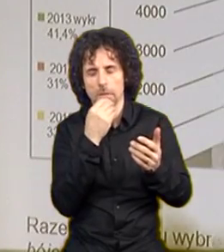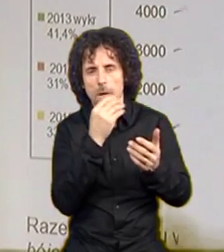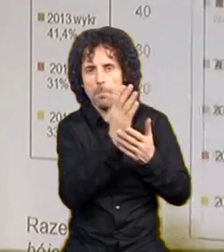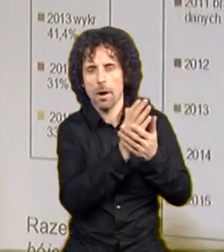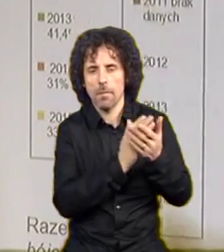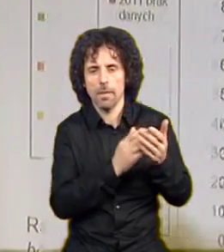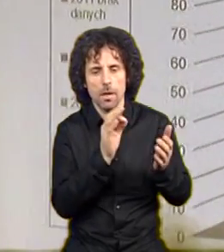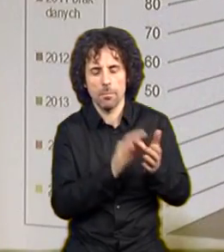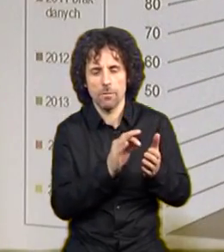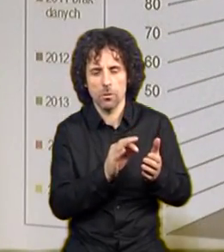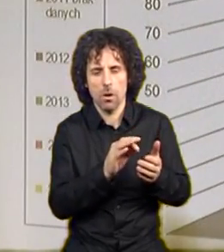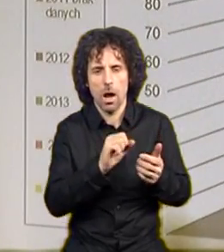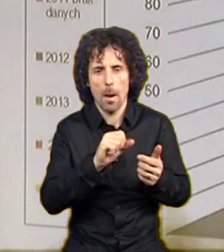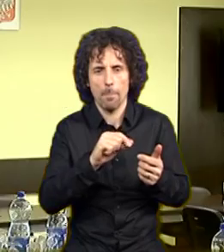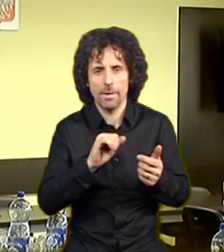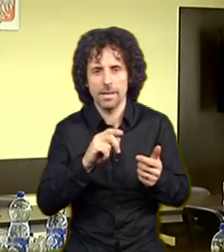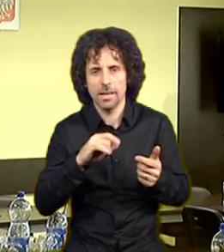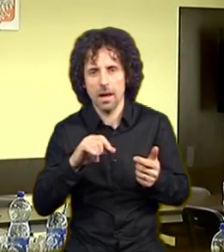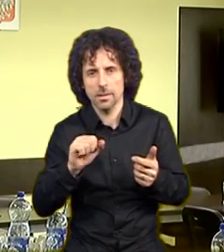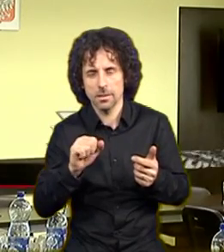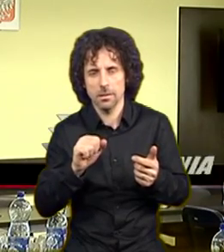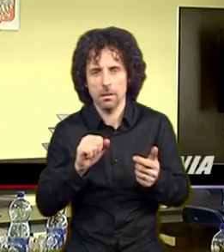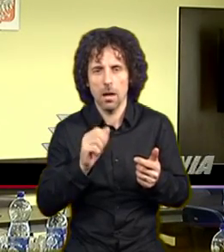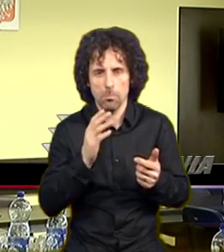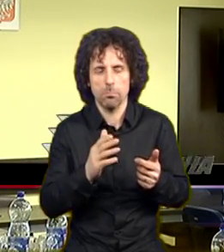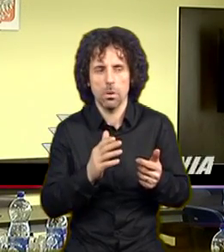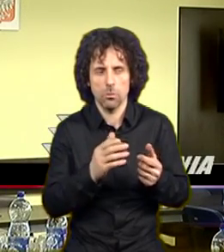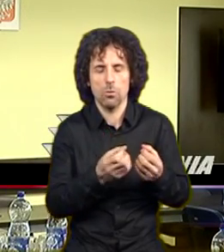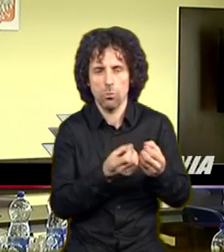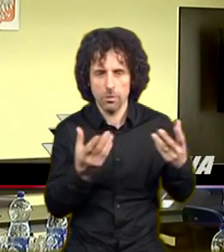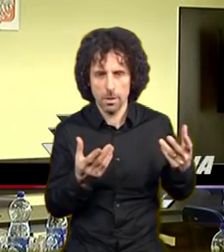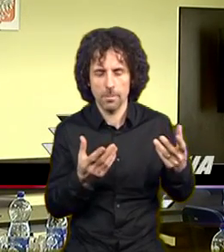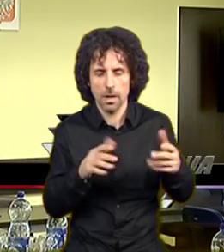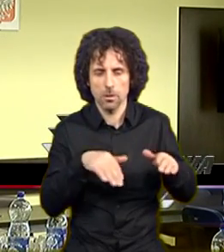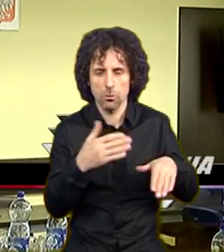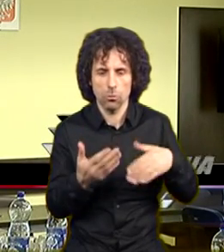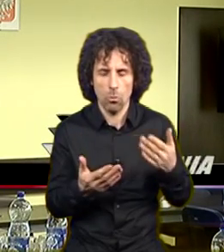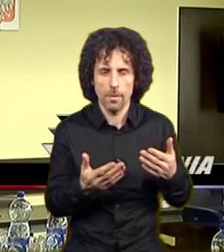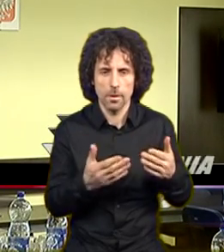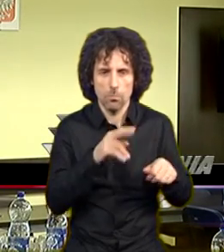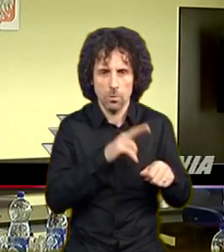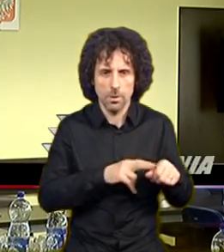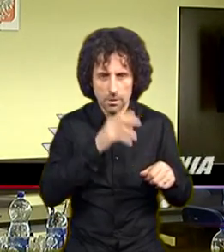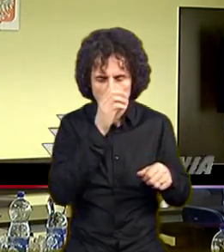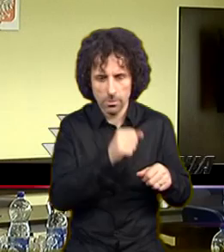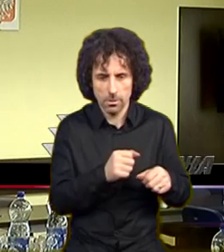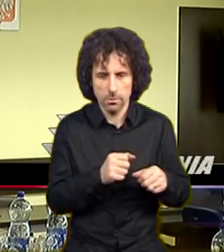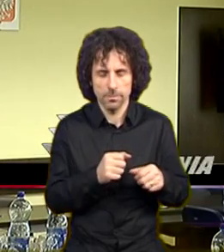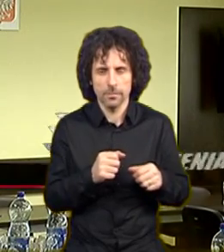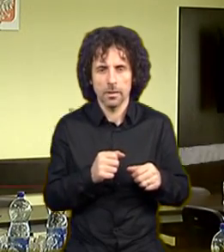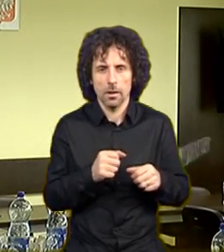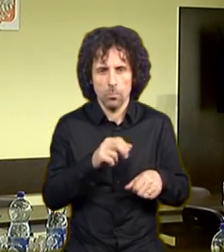będzie wyglądała mapa? Na pewno będzie to aplikacja, która będzie dostępna zarówno na stronach policji